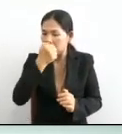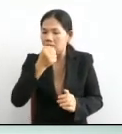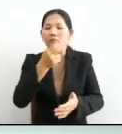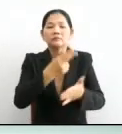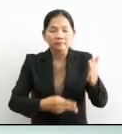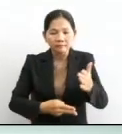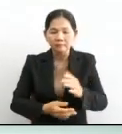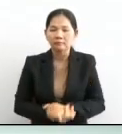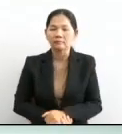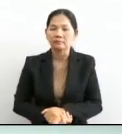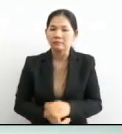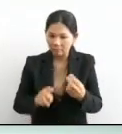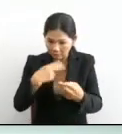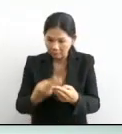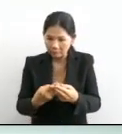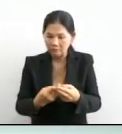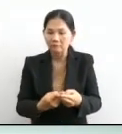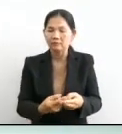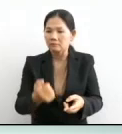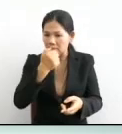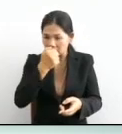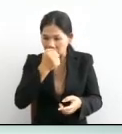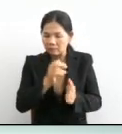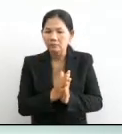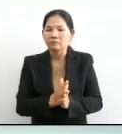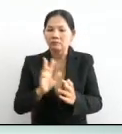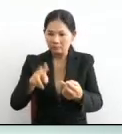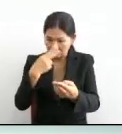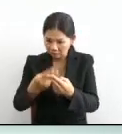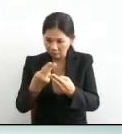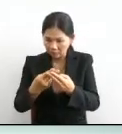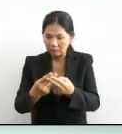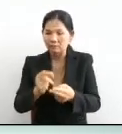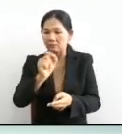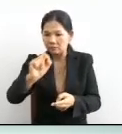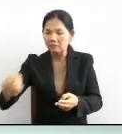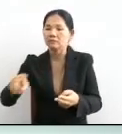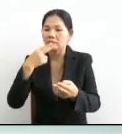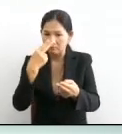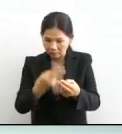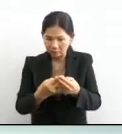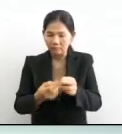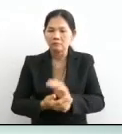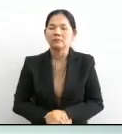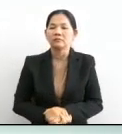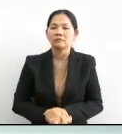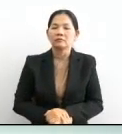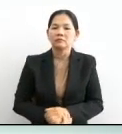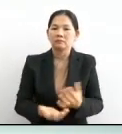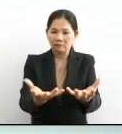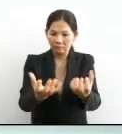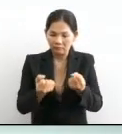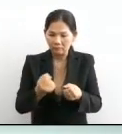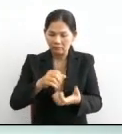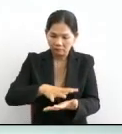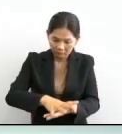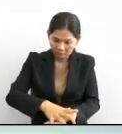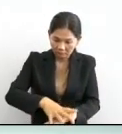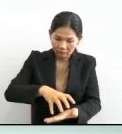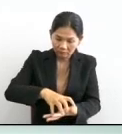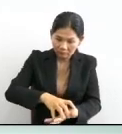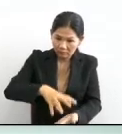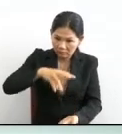chà chẳng con chlai mà con chà con sẽ xây tay chầm lại tên là con chà kì dốc kì át dốc mà sao đầm lồng